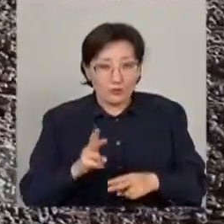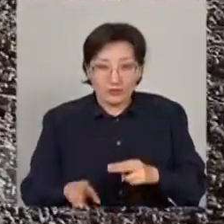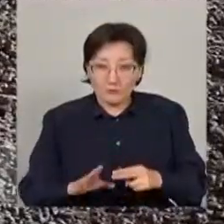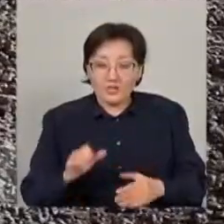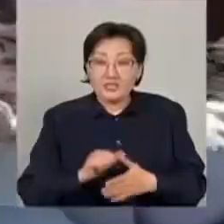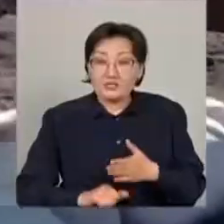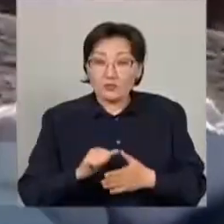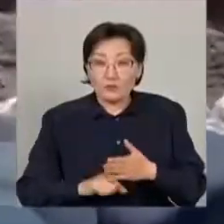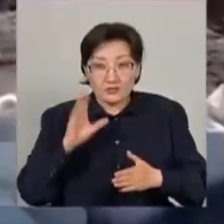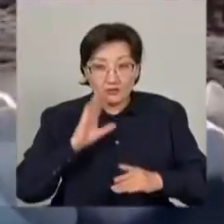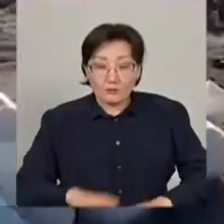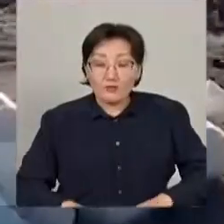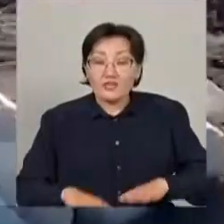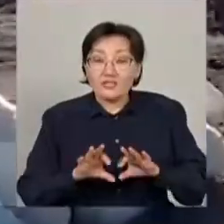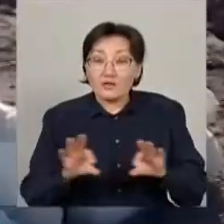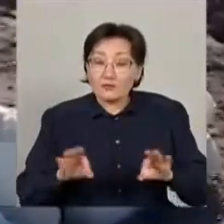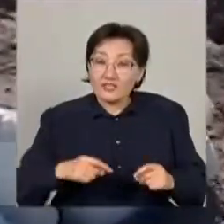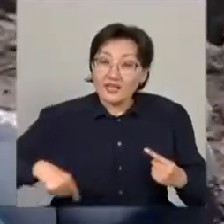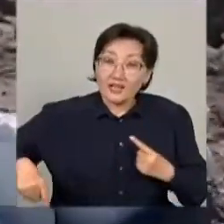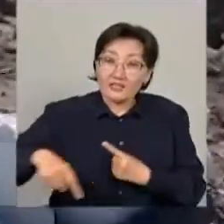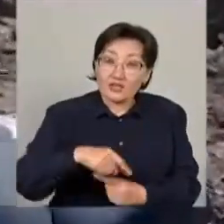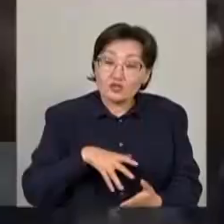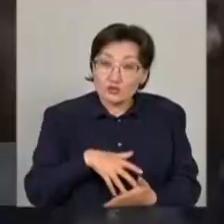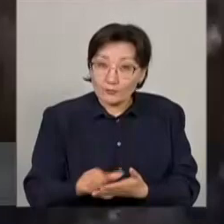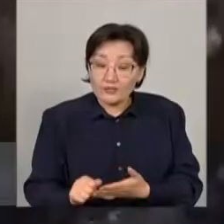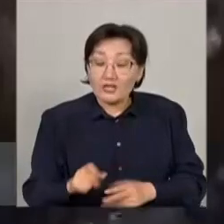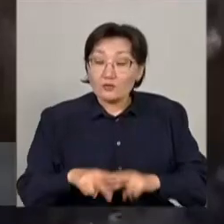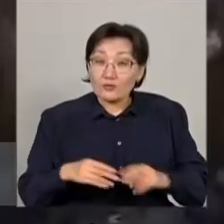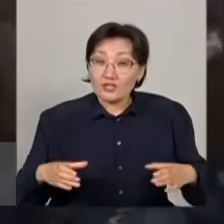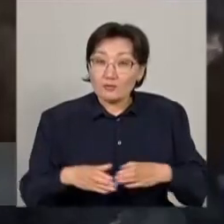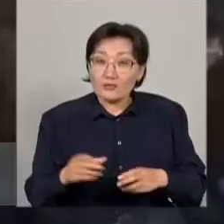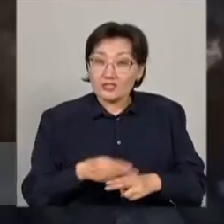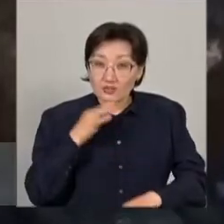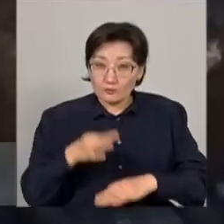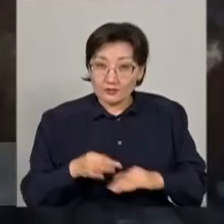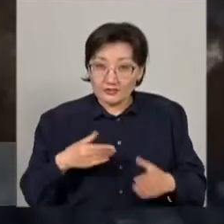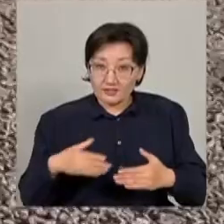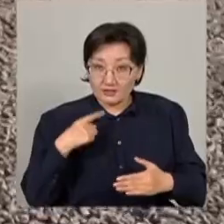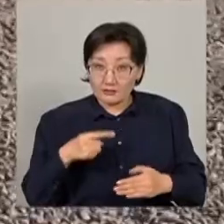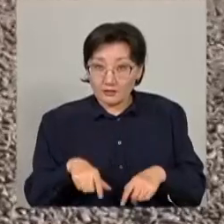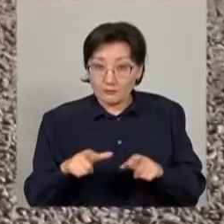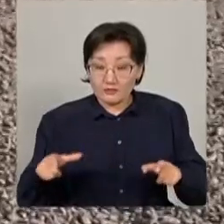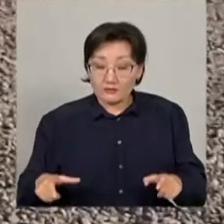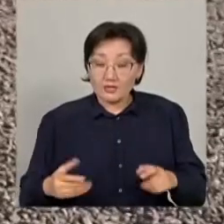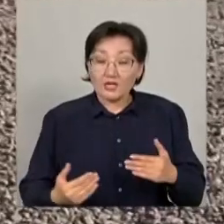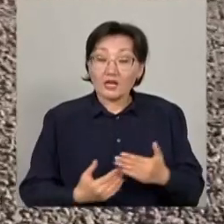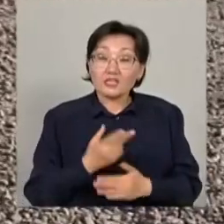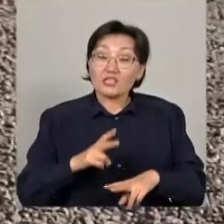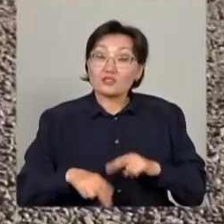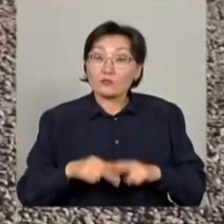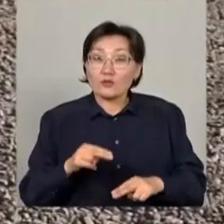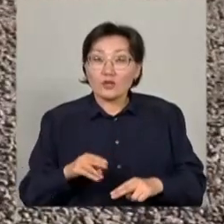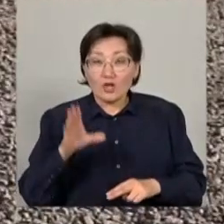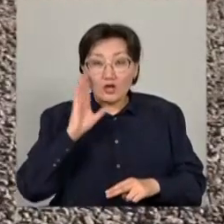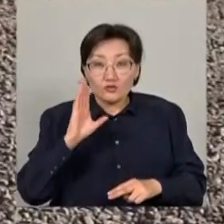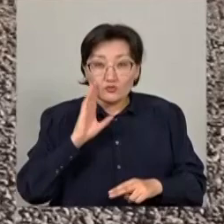Салдарынан тасқын су өткізгіш құбырдың айналасын шайып кеткен. Бұл мердігердің жауапсыздығы дейді ауылдықтар. Қайтадан салды, сол қайтадан кетіп қалып